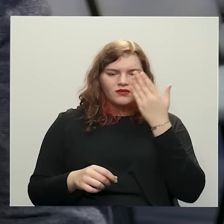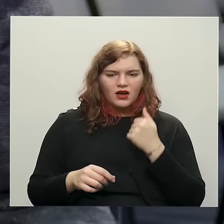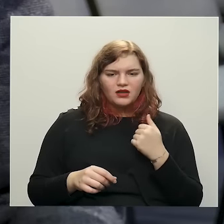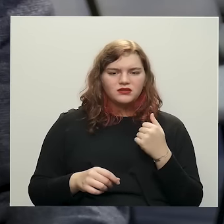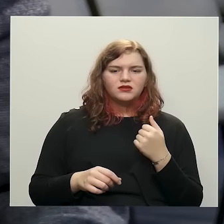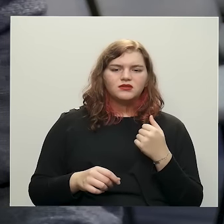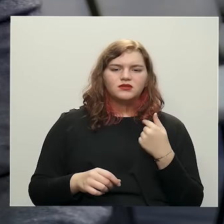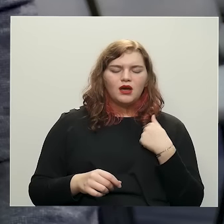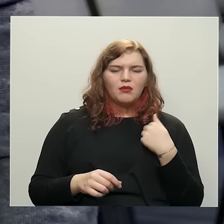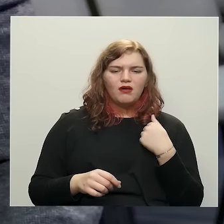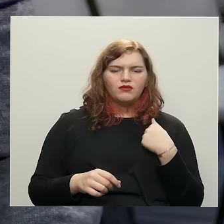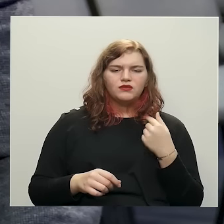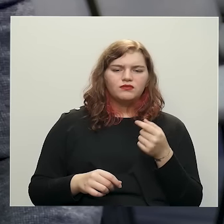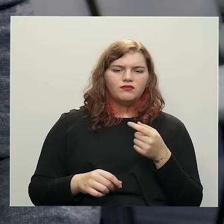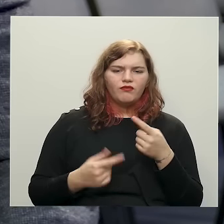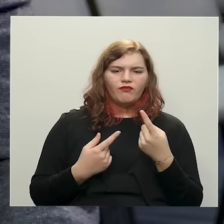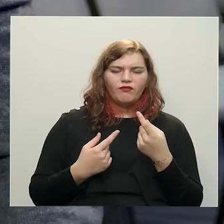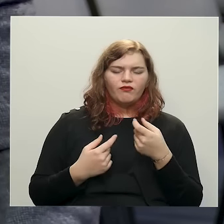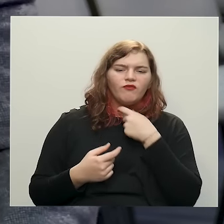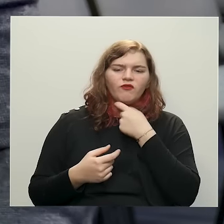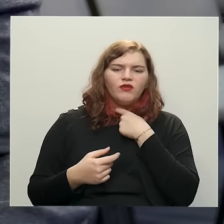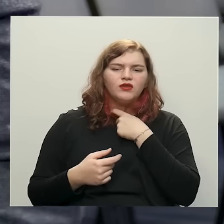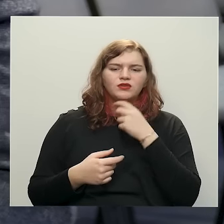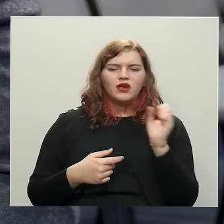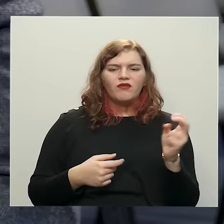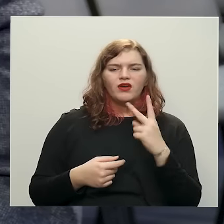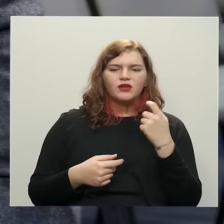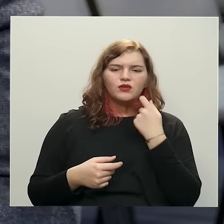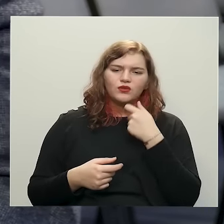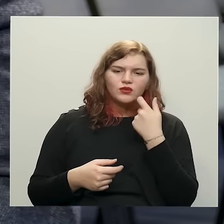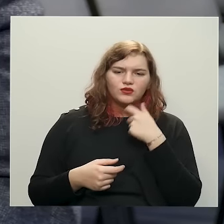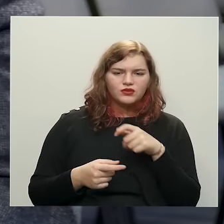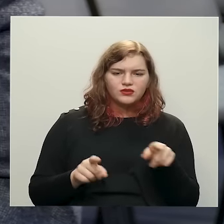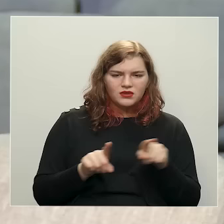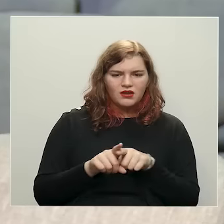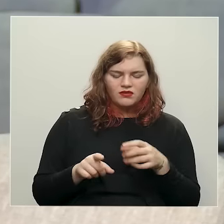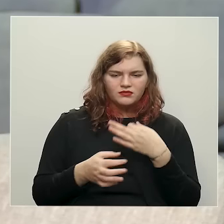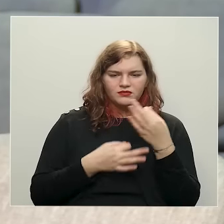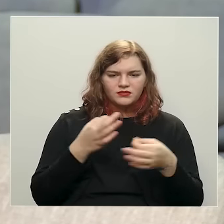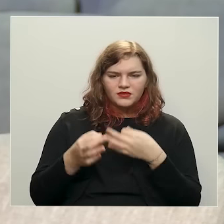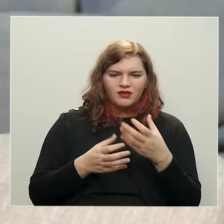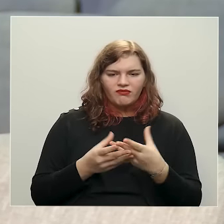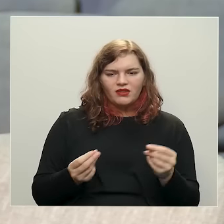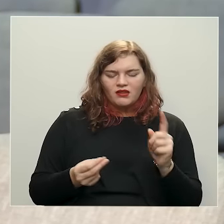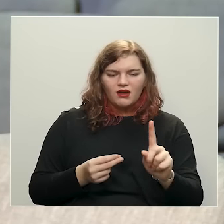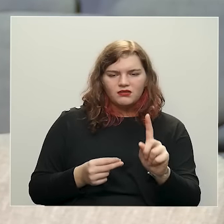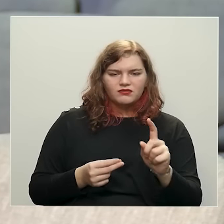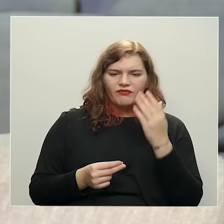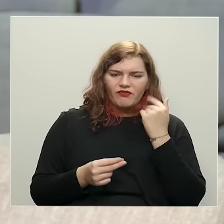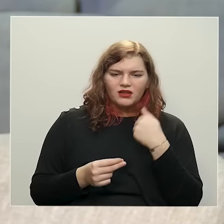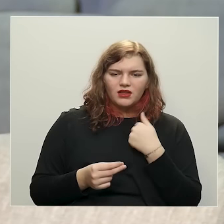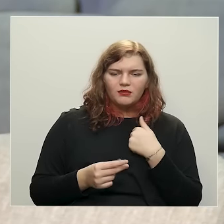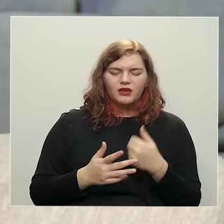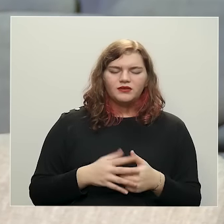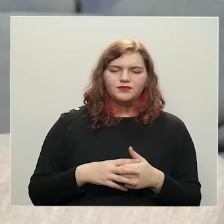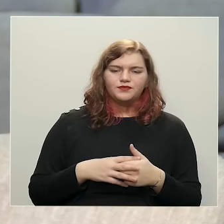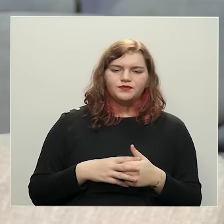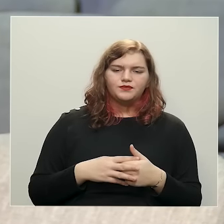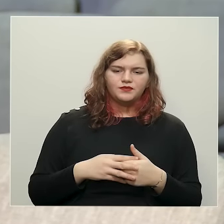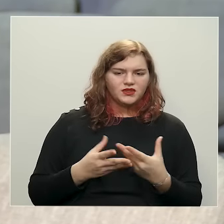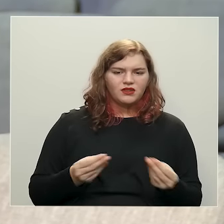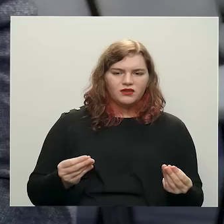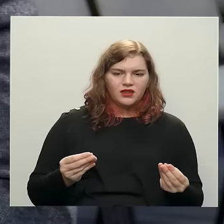la Vocea Evangheliei la Cluj. Mărturia cu vindecarea ei. Vă spun imediat.